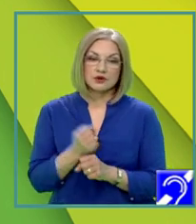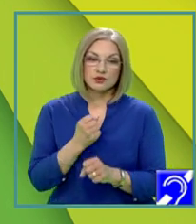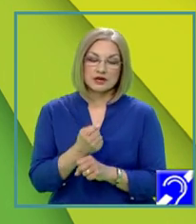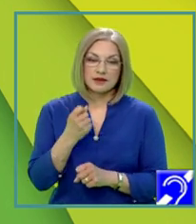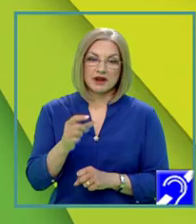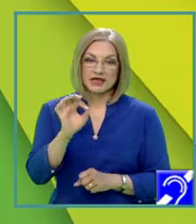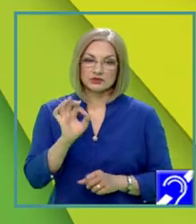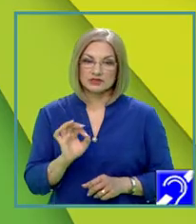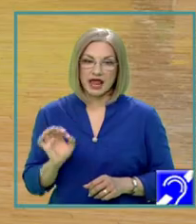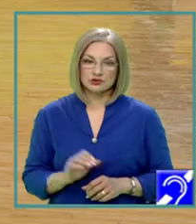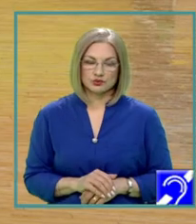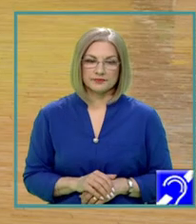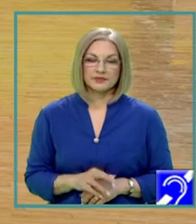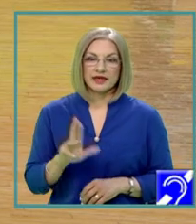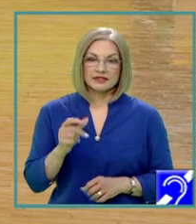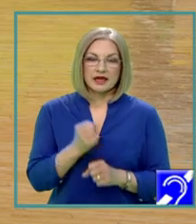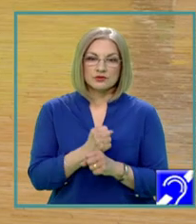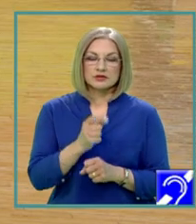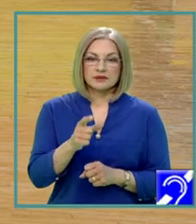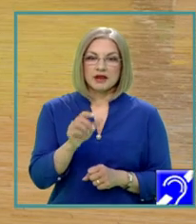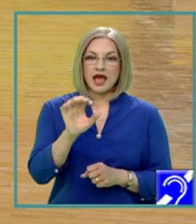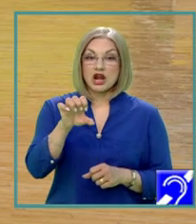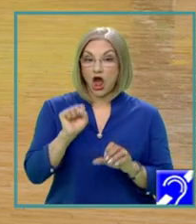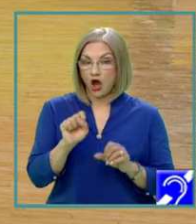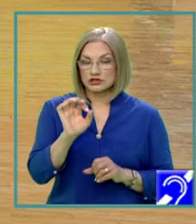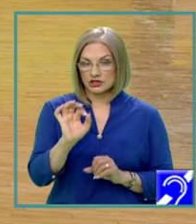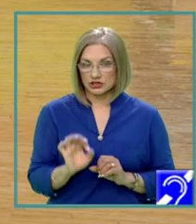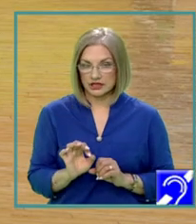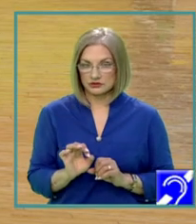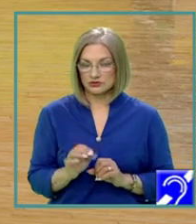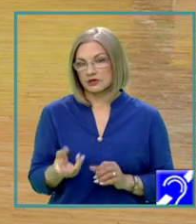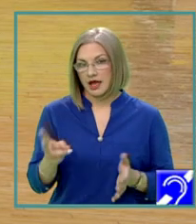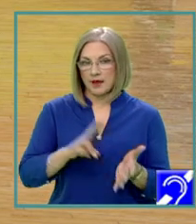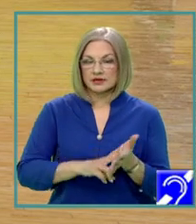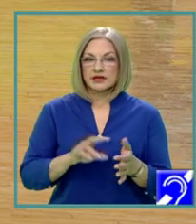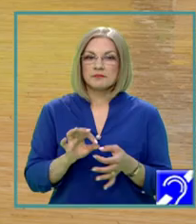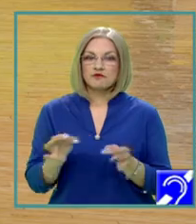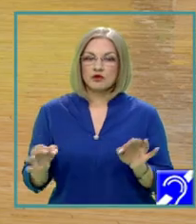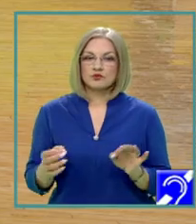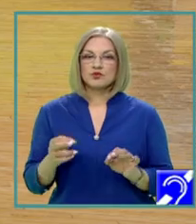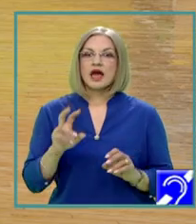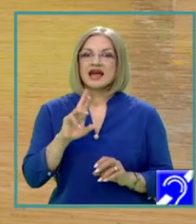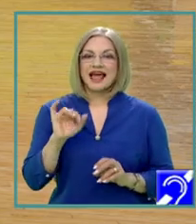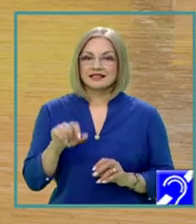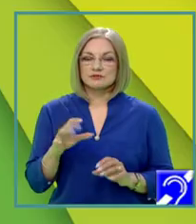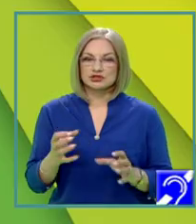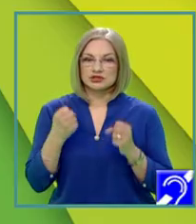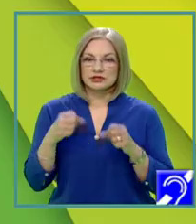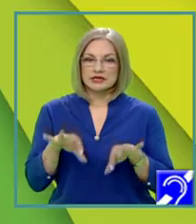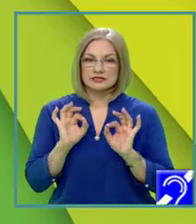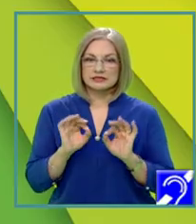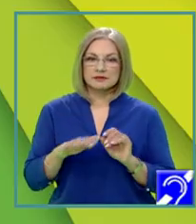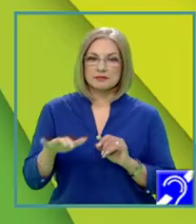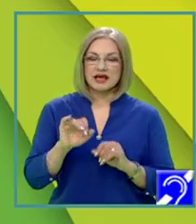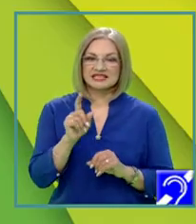de 100% lucrând în sală randament de 90% aplicăm Formula randamentului și găsim masa de zi în care are